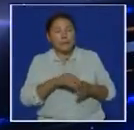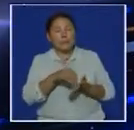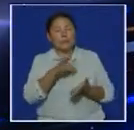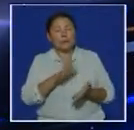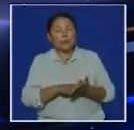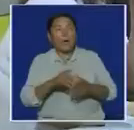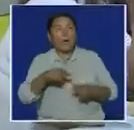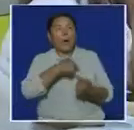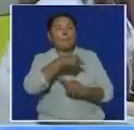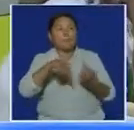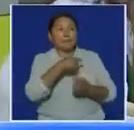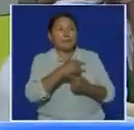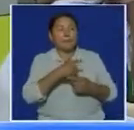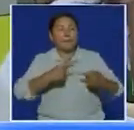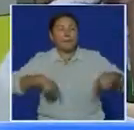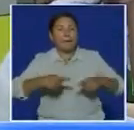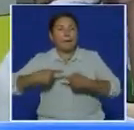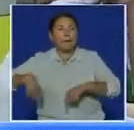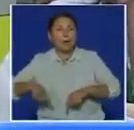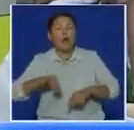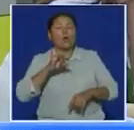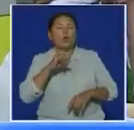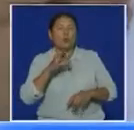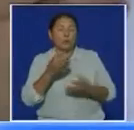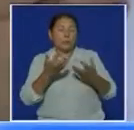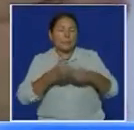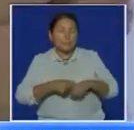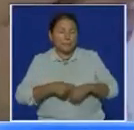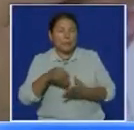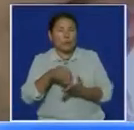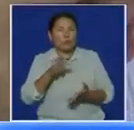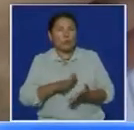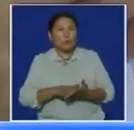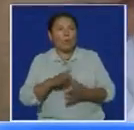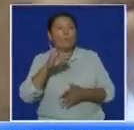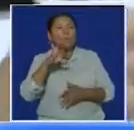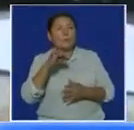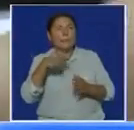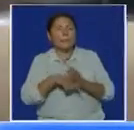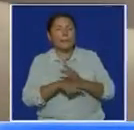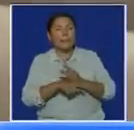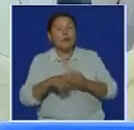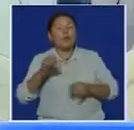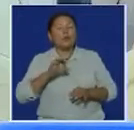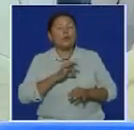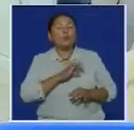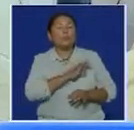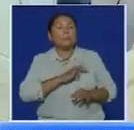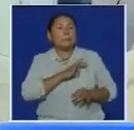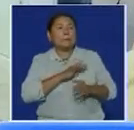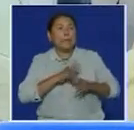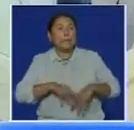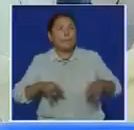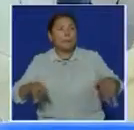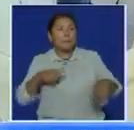және коммерциялық ұйымдардың филиалдары мен өкілдіктерін есептік тіркеу бойынша функциялар Әділет министрлігінен азаматтарға арналған